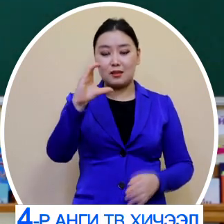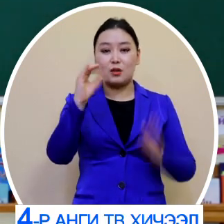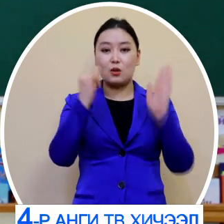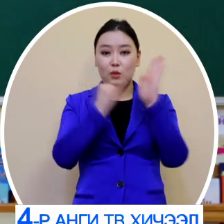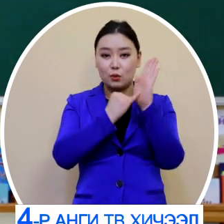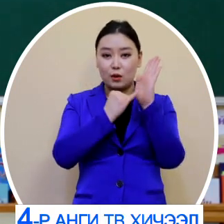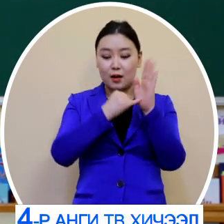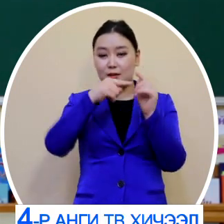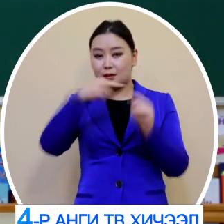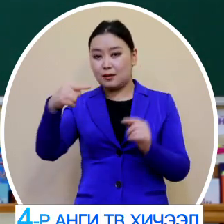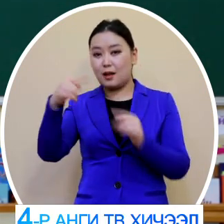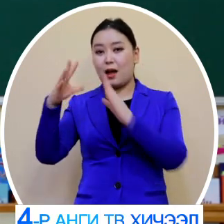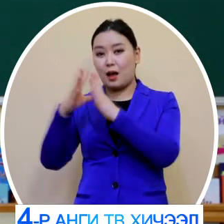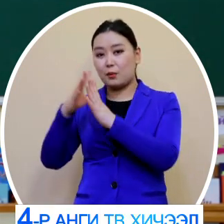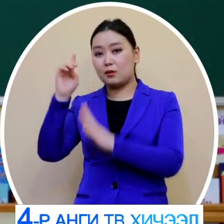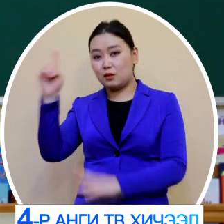хүчийнхаа